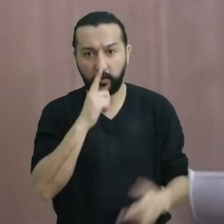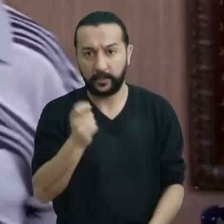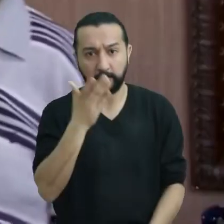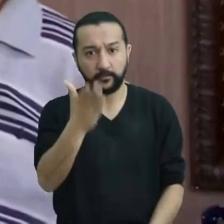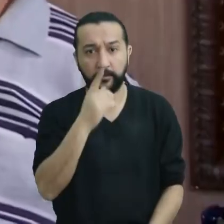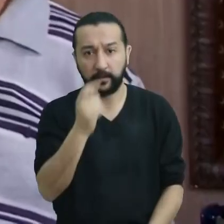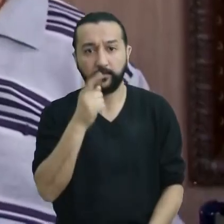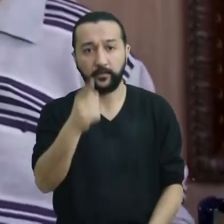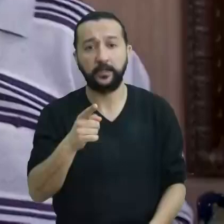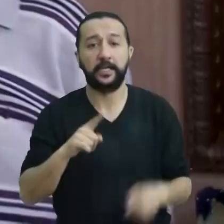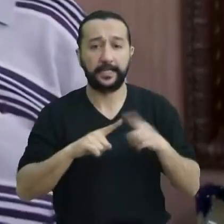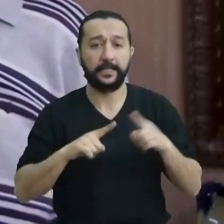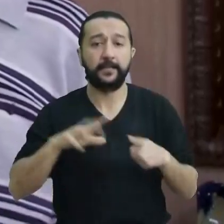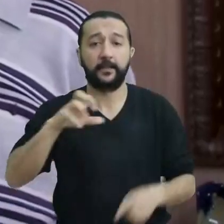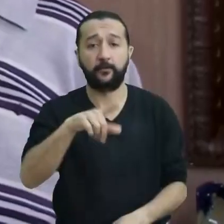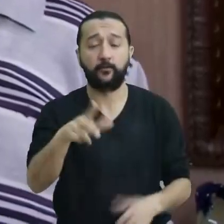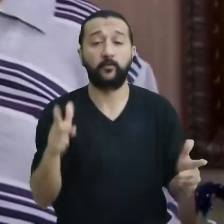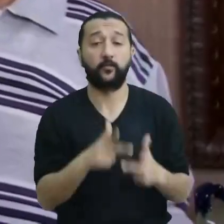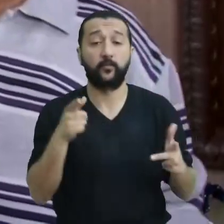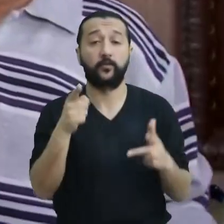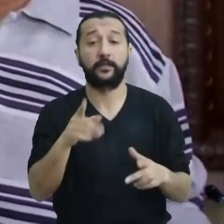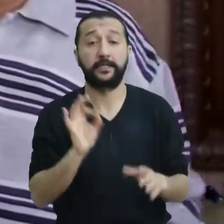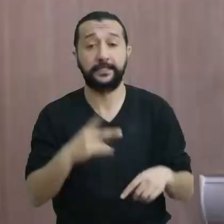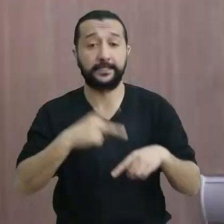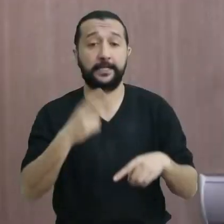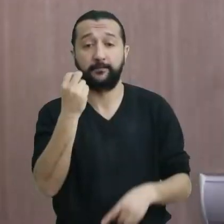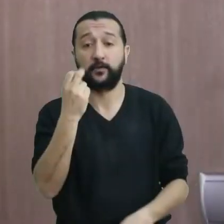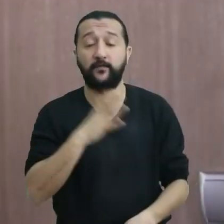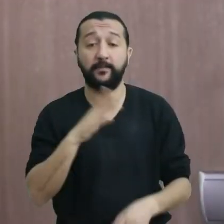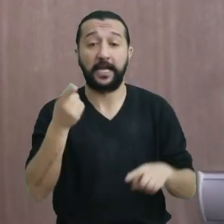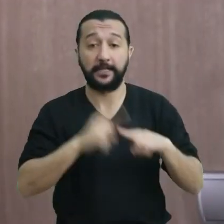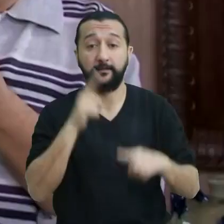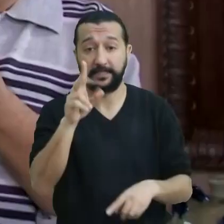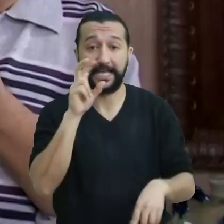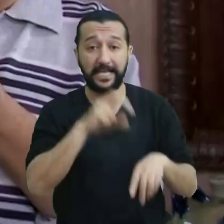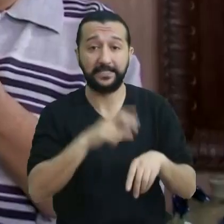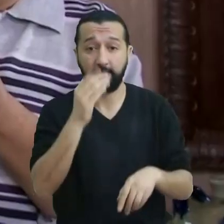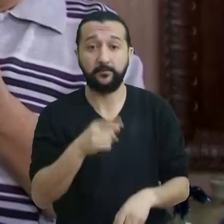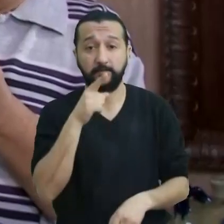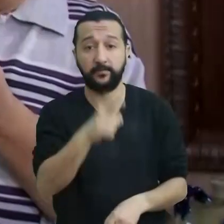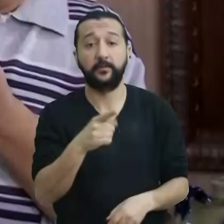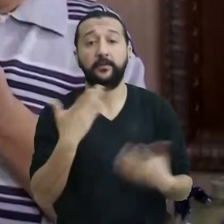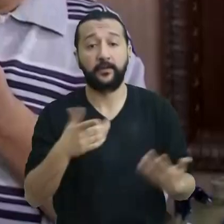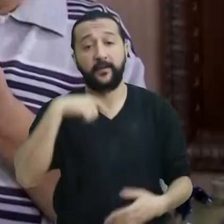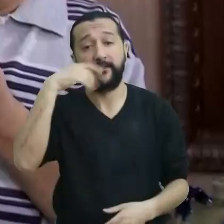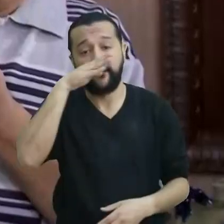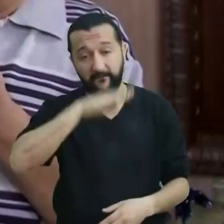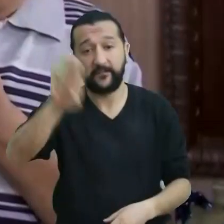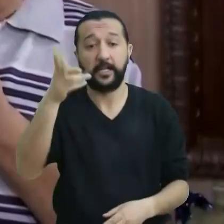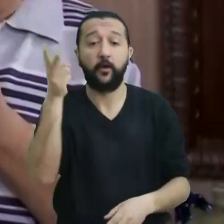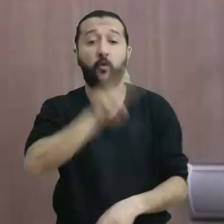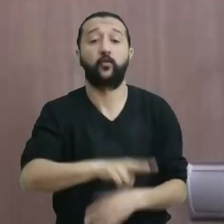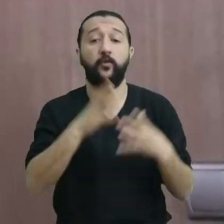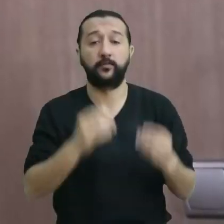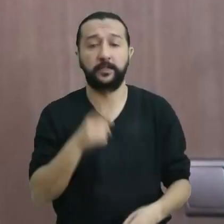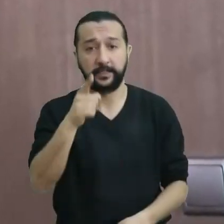o? Tarantula. Vallahi zehirliymiş. Hatta birini ısırdığı zaman yani bir fili bile devirirmiş Kemal